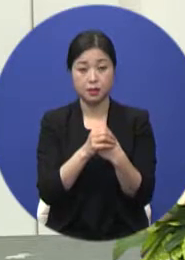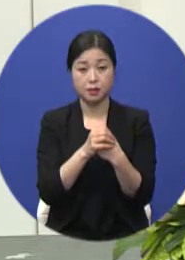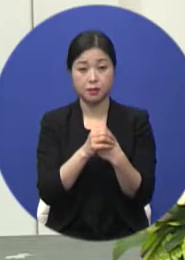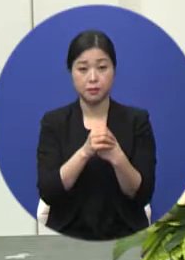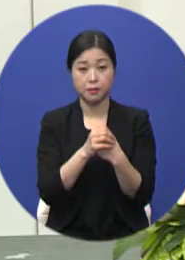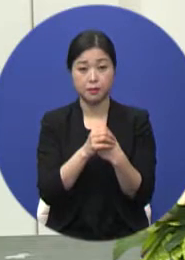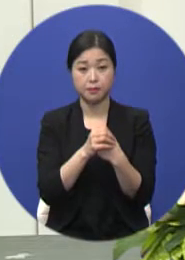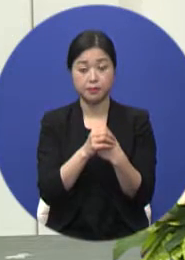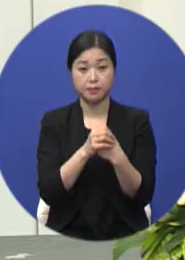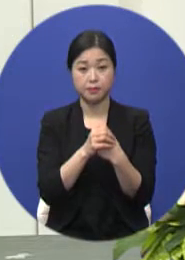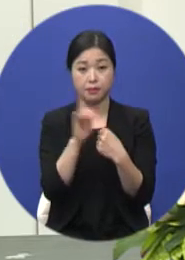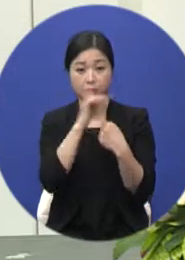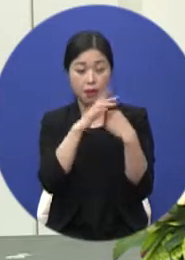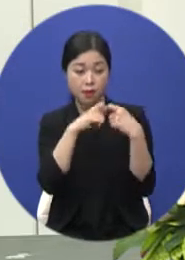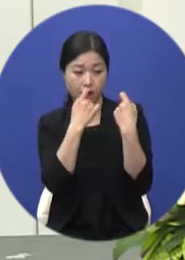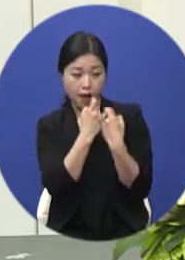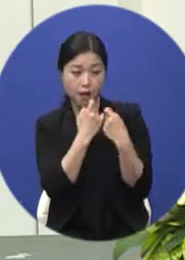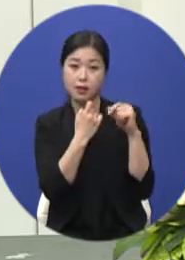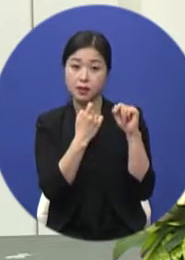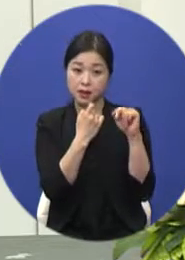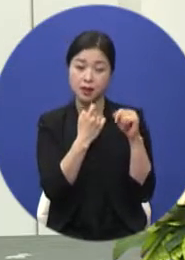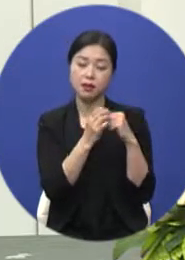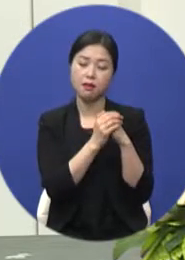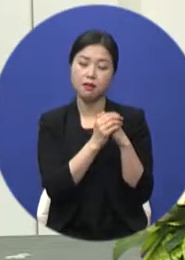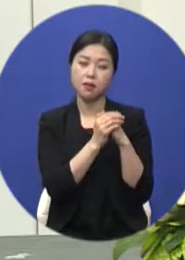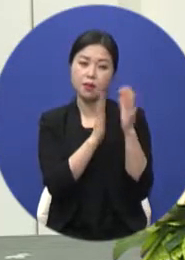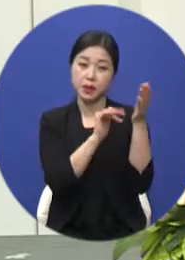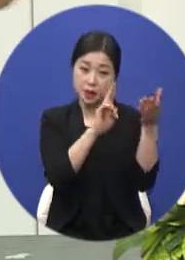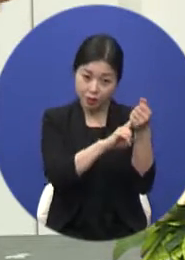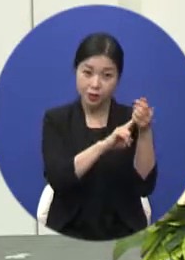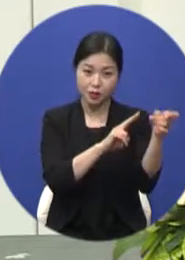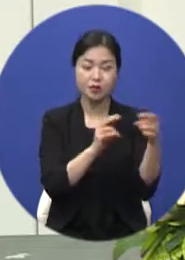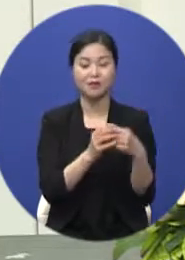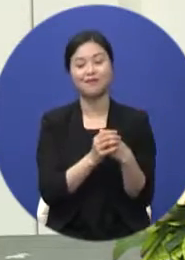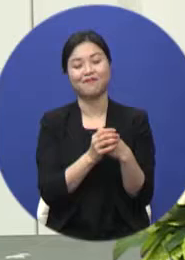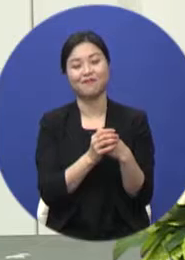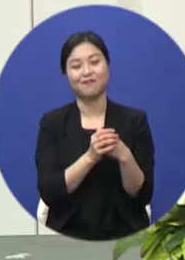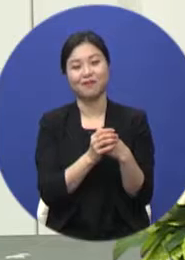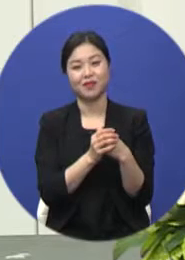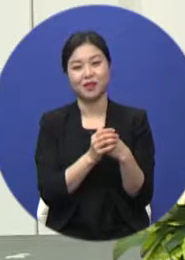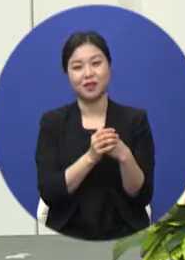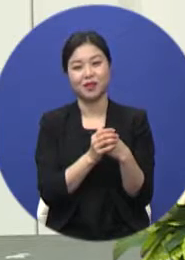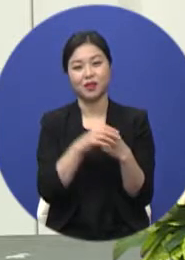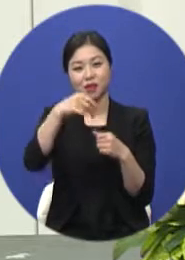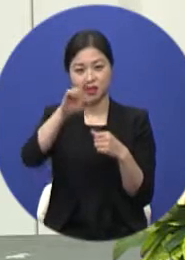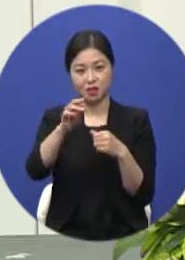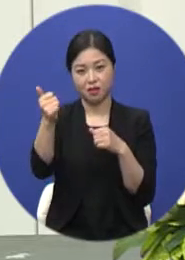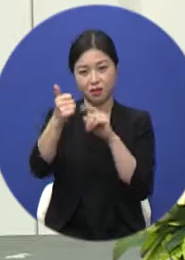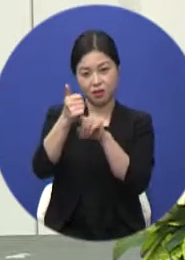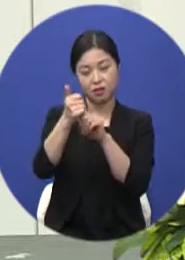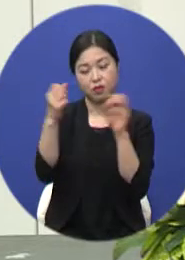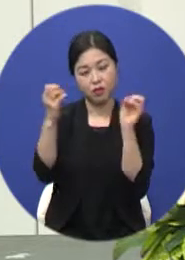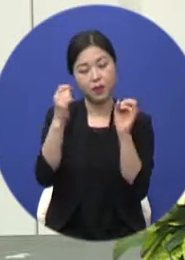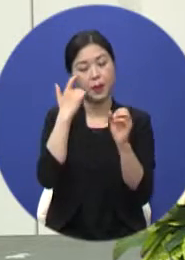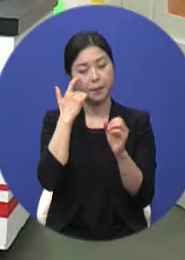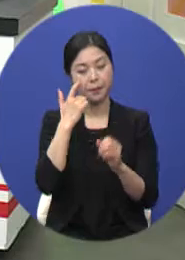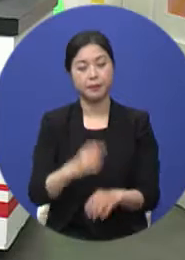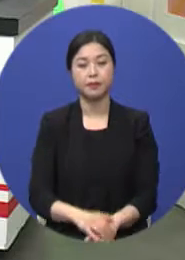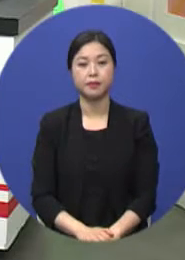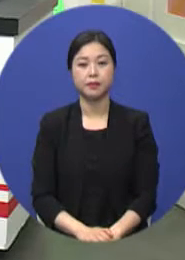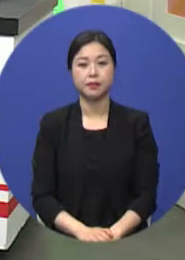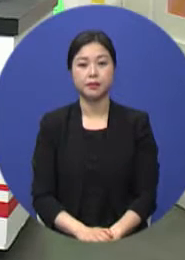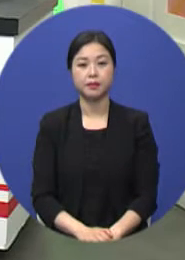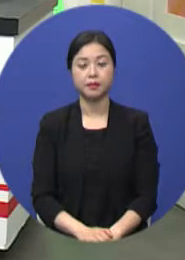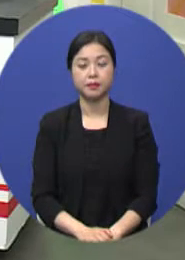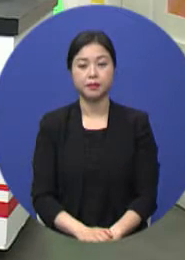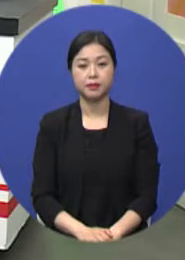하시고 프라이버시적인 것만 감춰드리면서 편안한 상담 성형모 원장입니다. 네. 네,